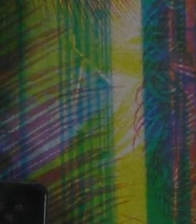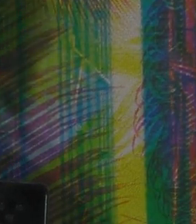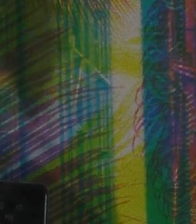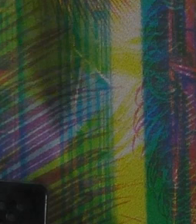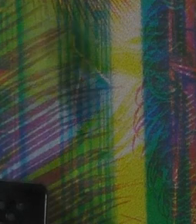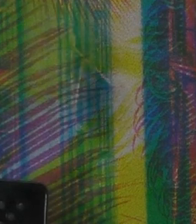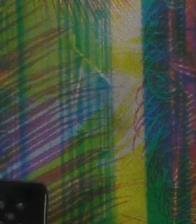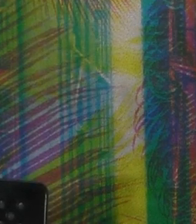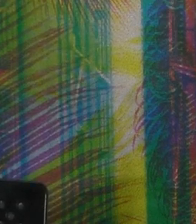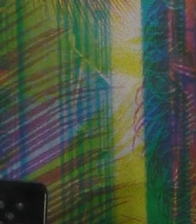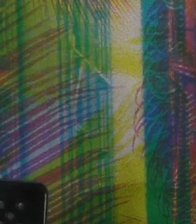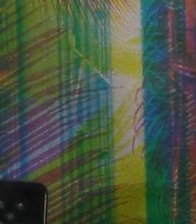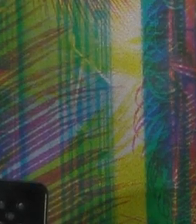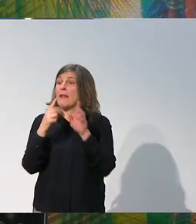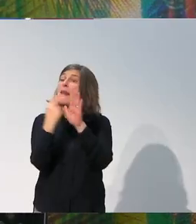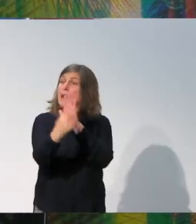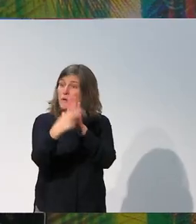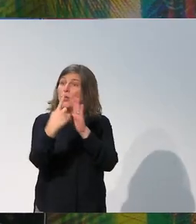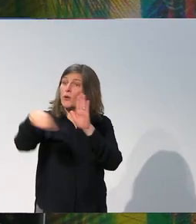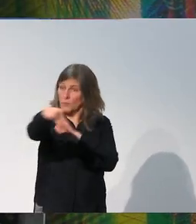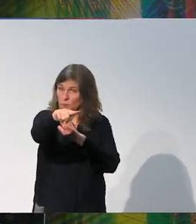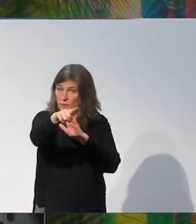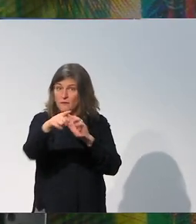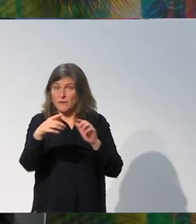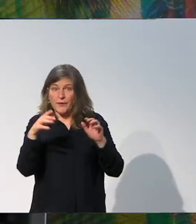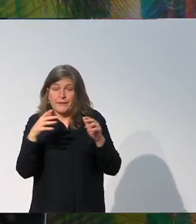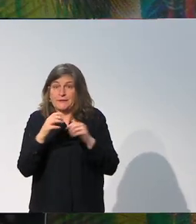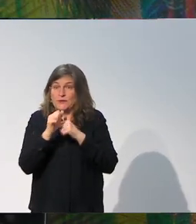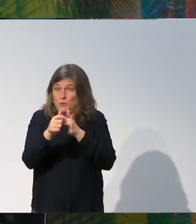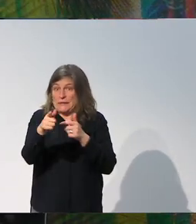Moi aussi qui les écris. Je veux dire par là que